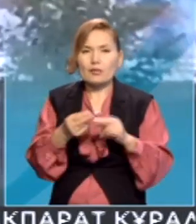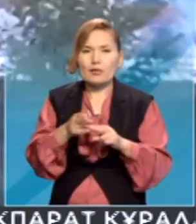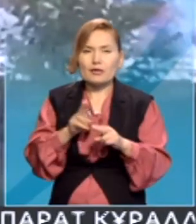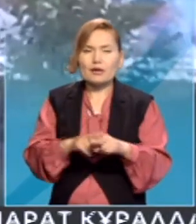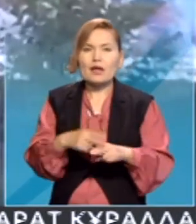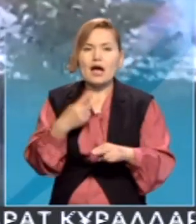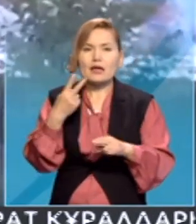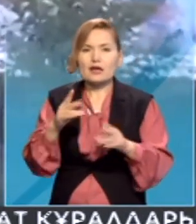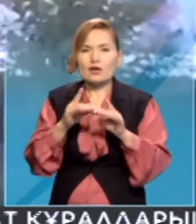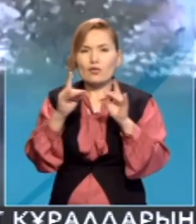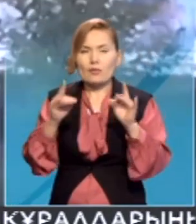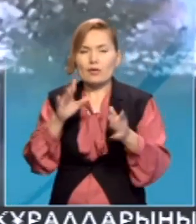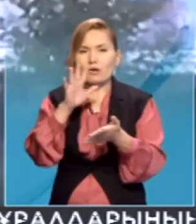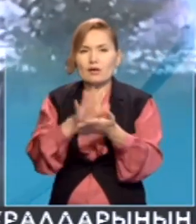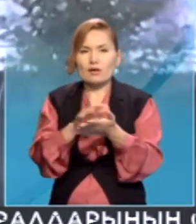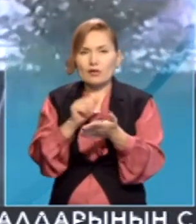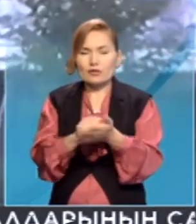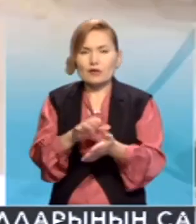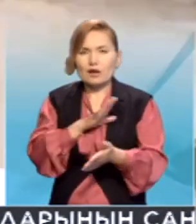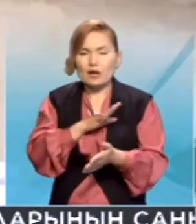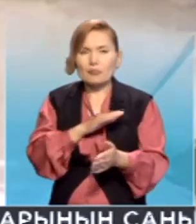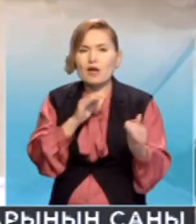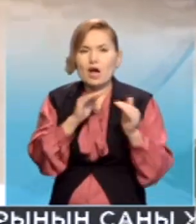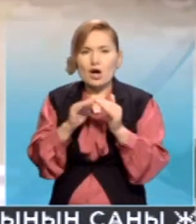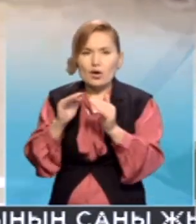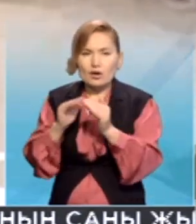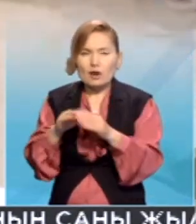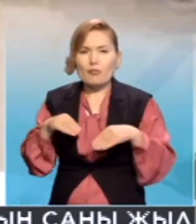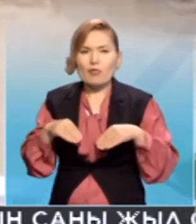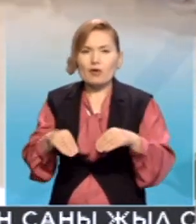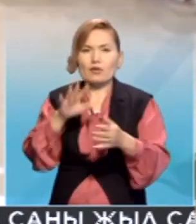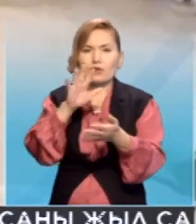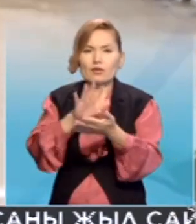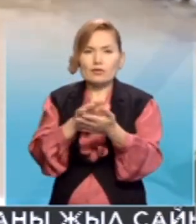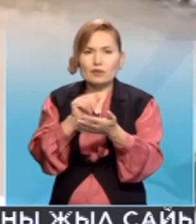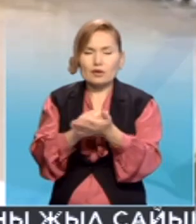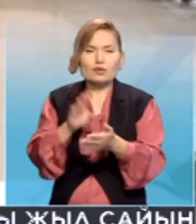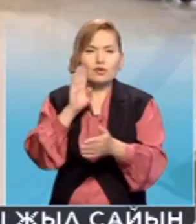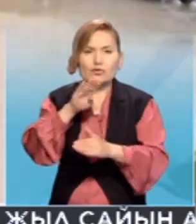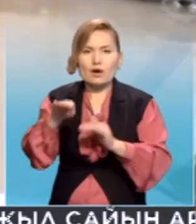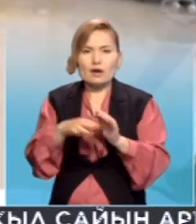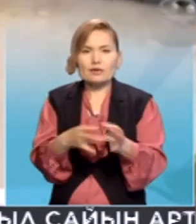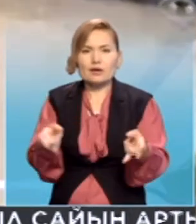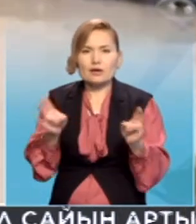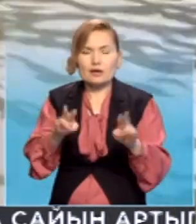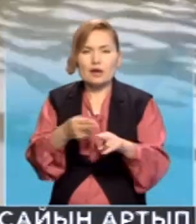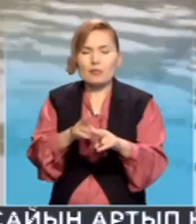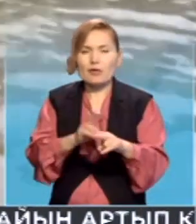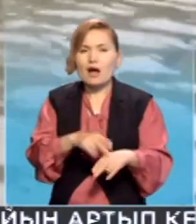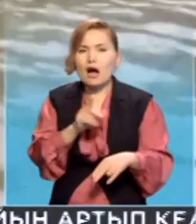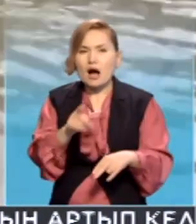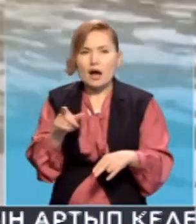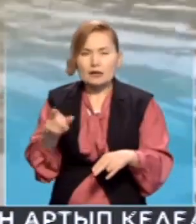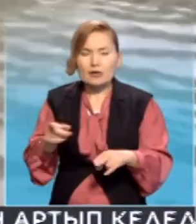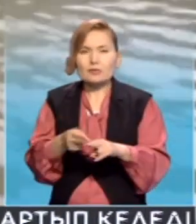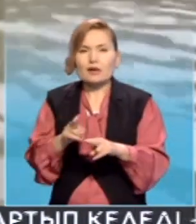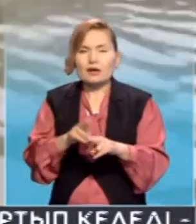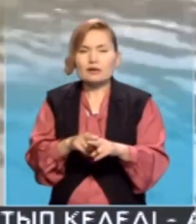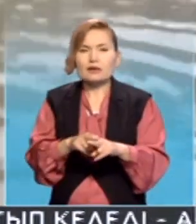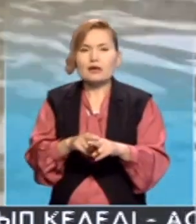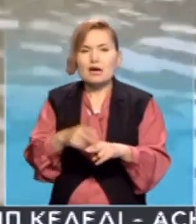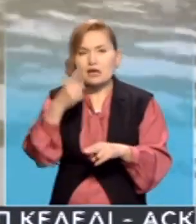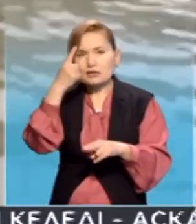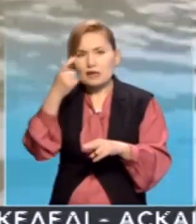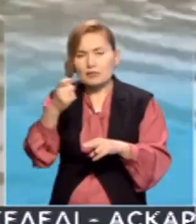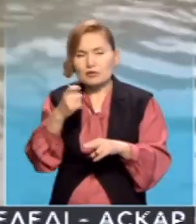екі көпірді су шайған. Көптеген тұрғын үйлер мен егіс алқаптары да су астында қалды. Мамандар тұрғындарды сапарға шықпауға және де